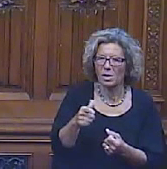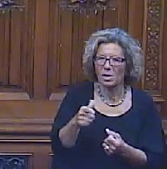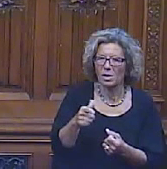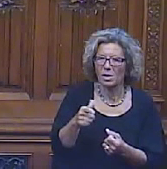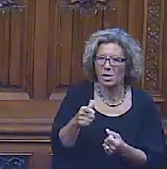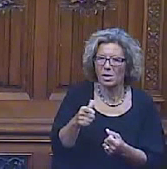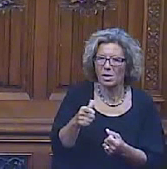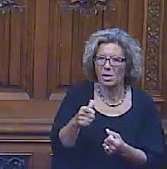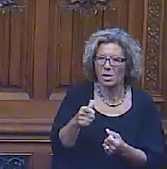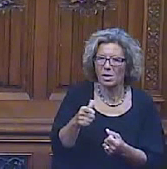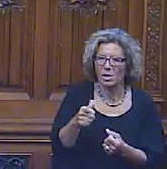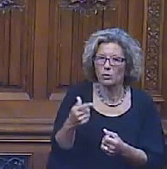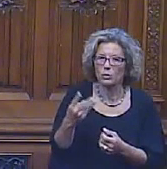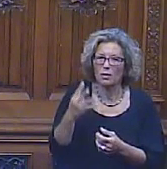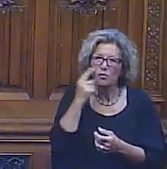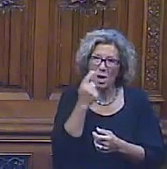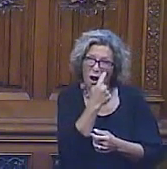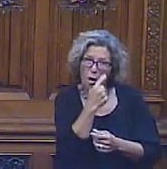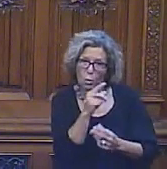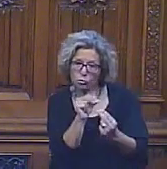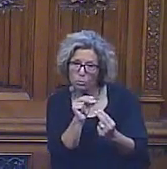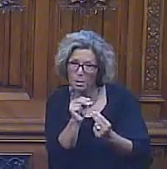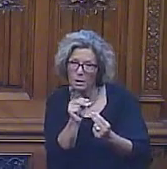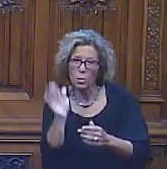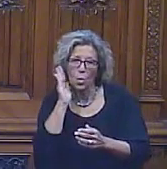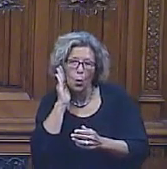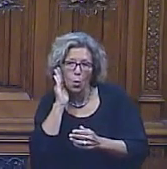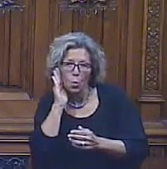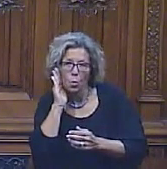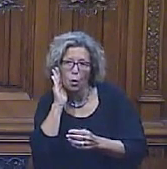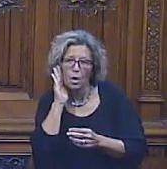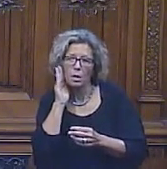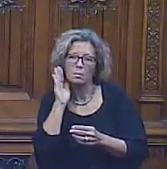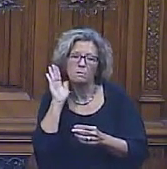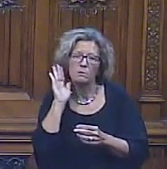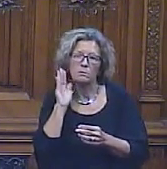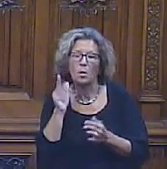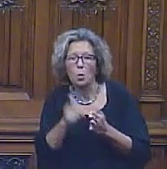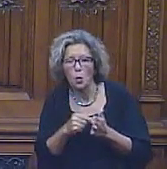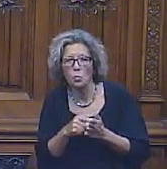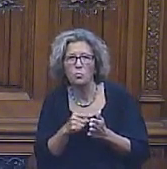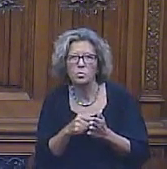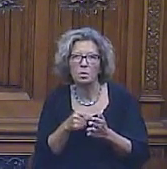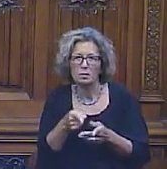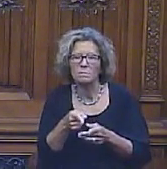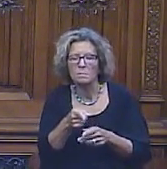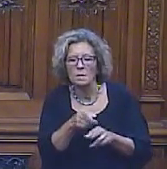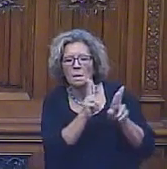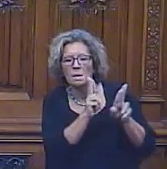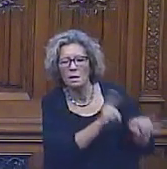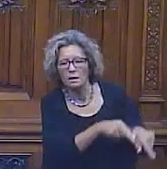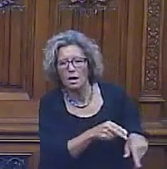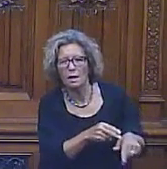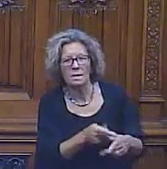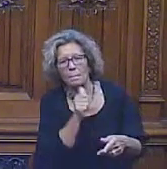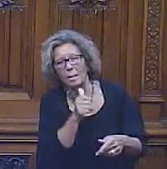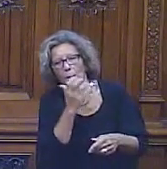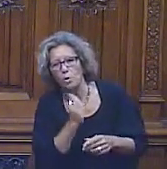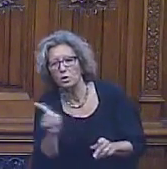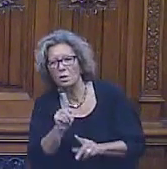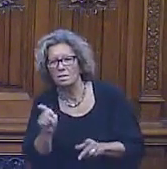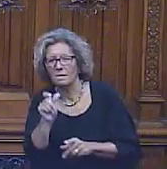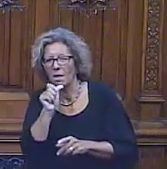man mit ihnen unter vier Augen spricht, hört man da doch sehr oft, eigentlich habt ihr ja recht, aber nicht böse,